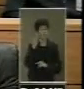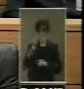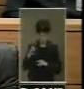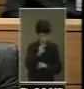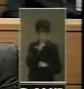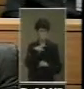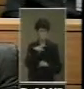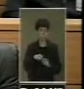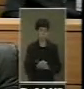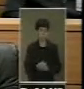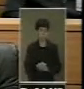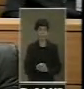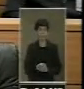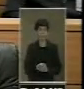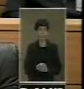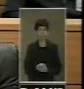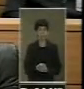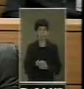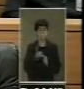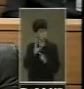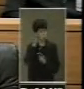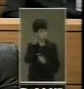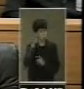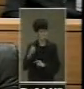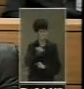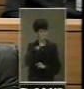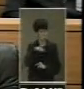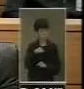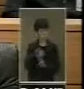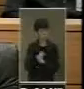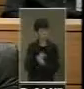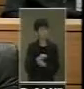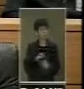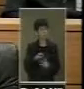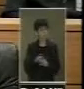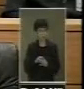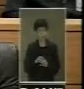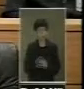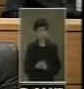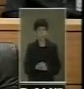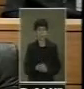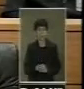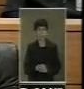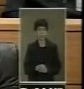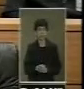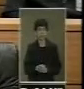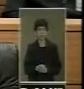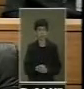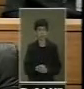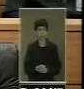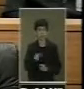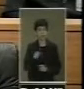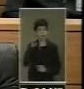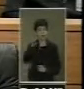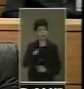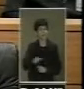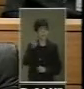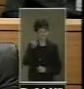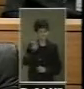ครับของโลกนะเพลงนี้ชื่อเพลงแอ่งแต่นาสิองนานเป็นภาษาฝรั่ง